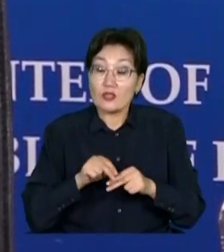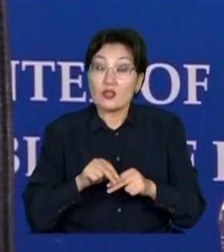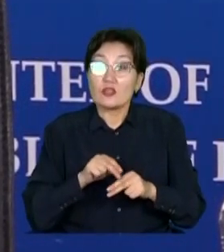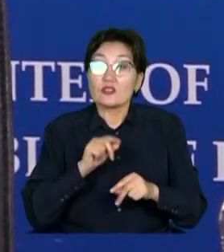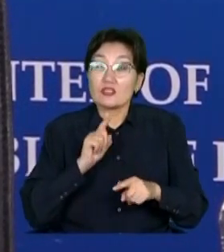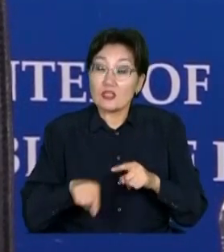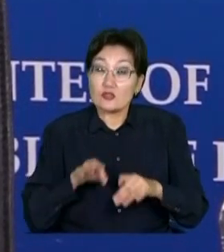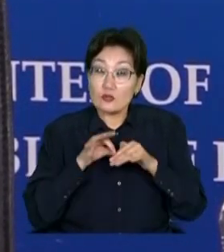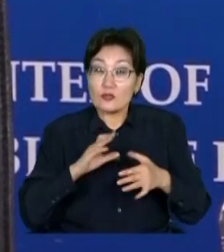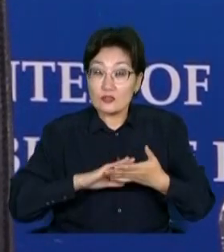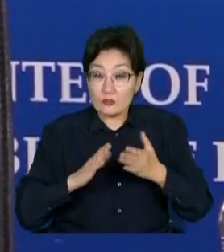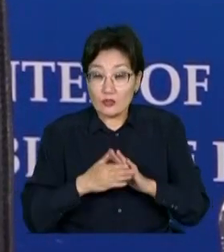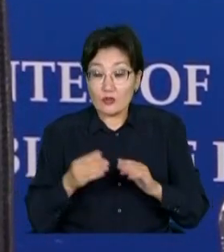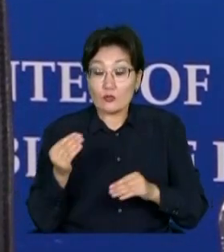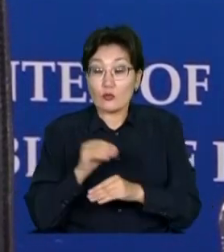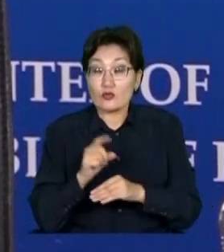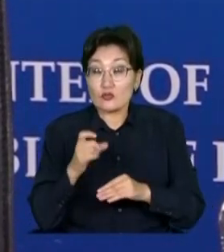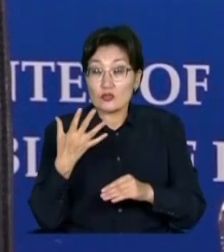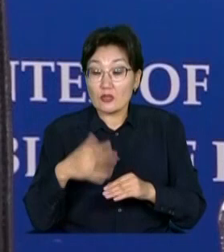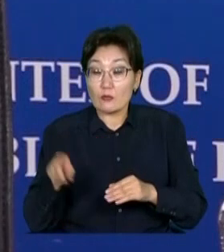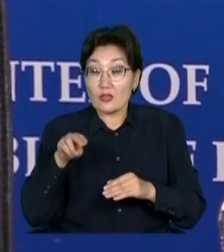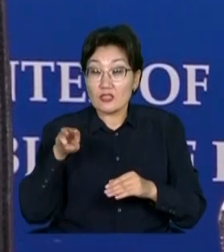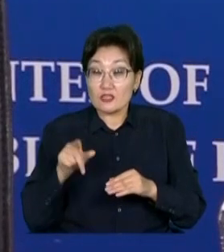алса, қосымша 150 миллиард тенге